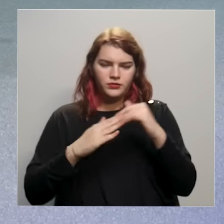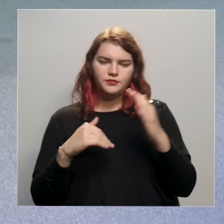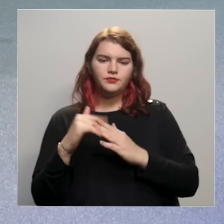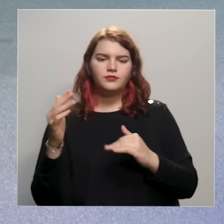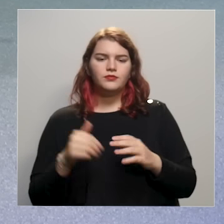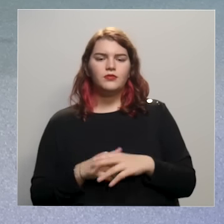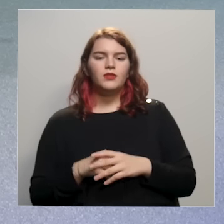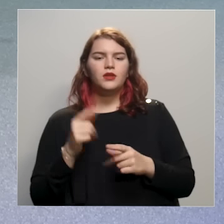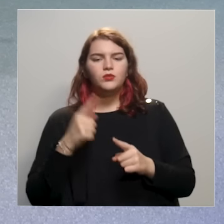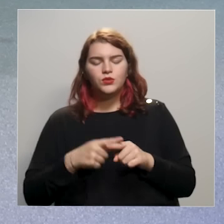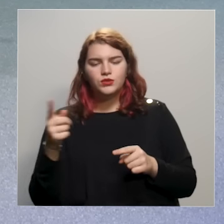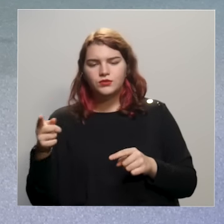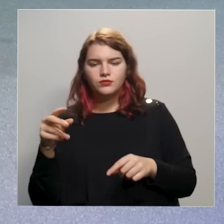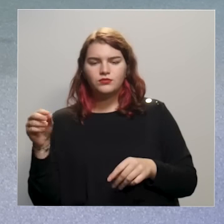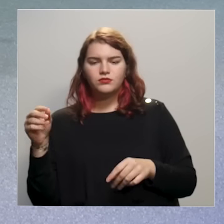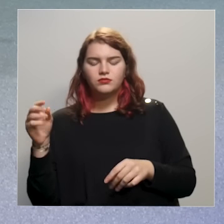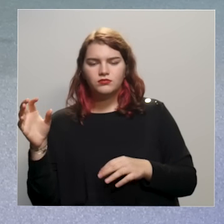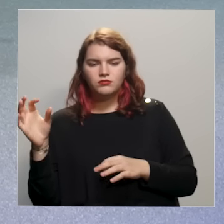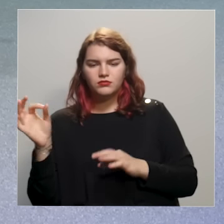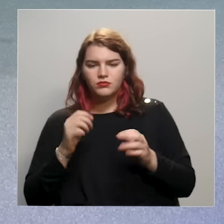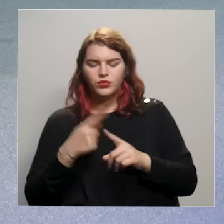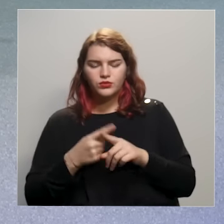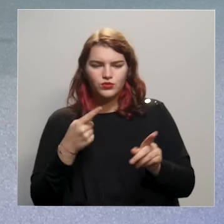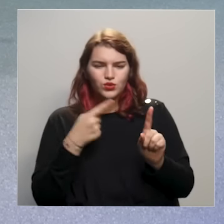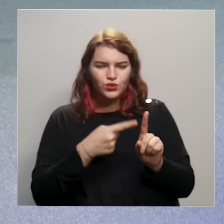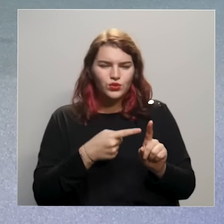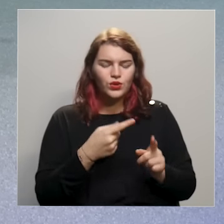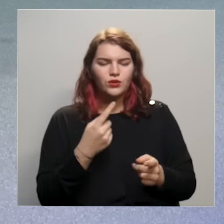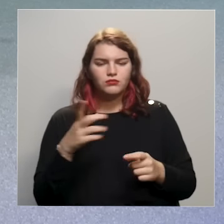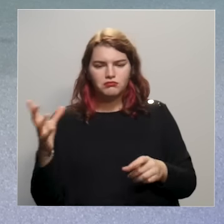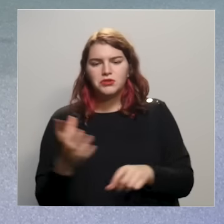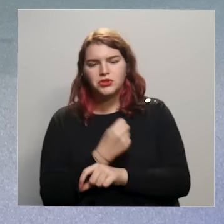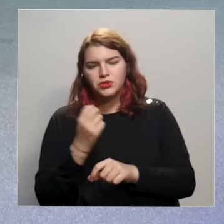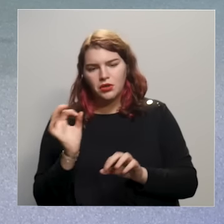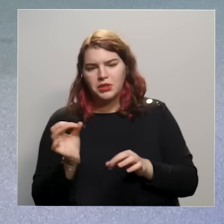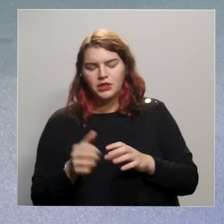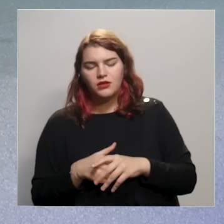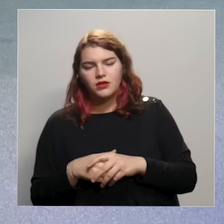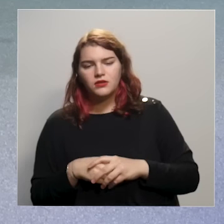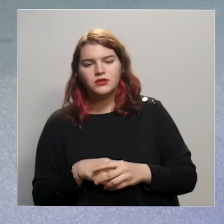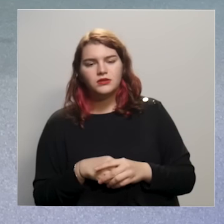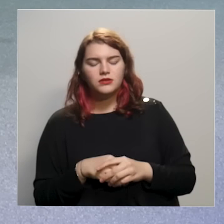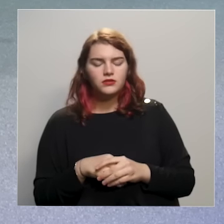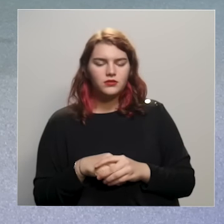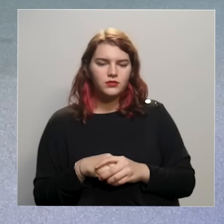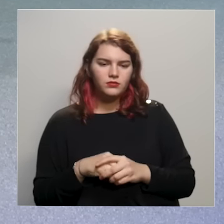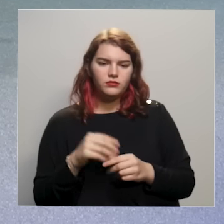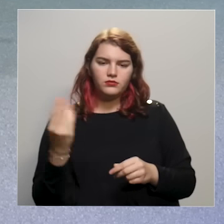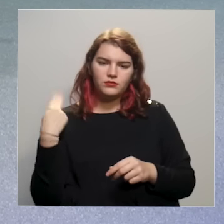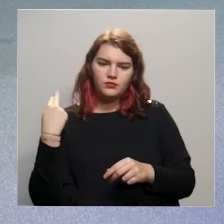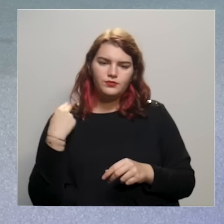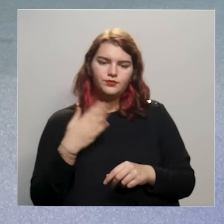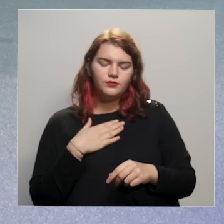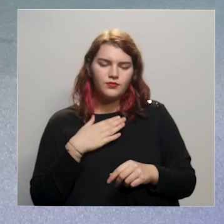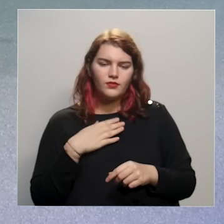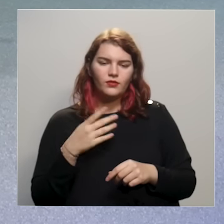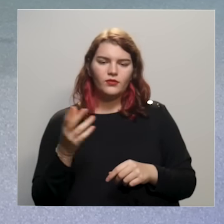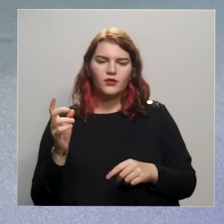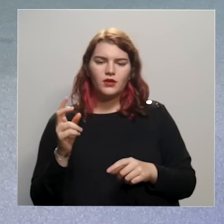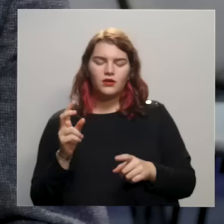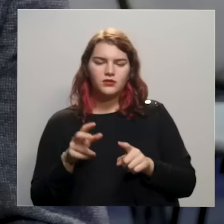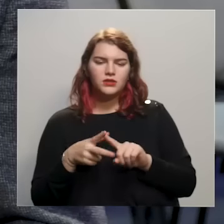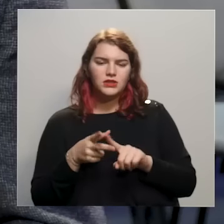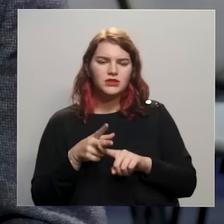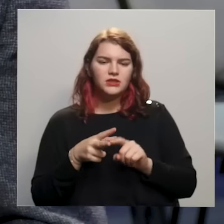Și lucram și administrator și lucram și sudor, câștigam. Deci, șeful meu, un instalator,